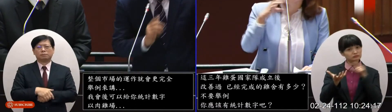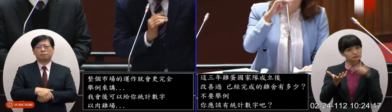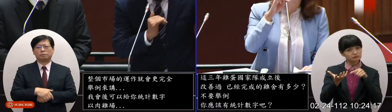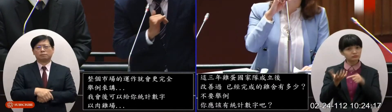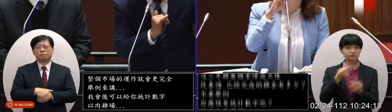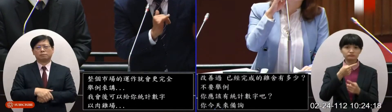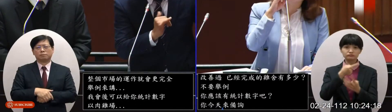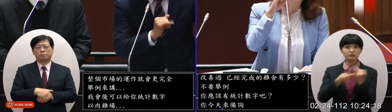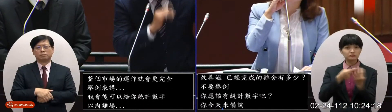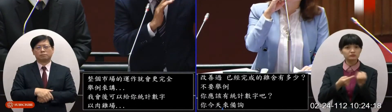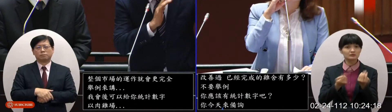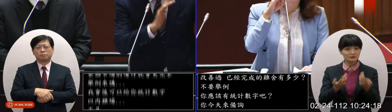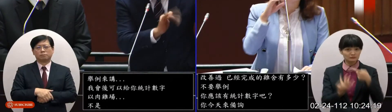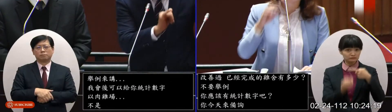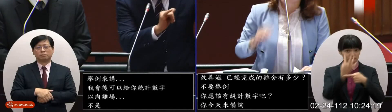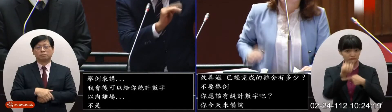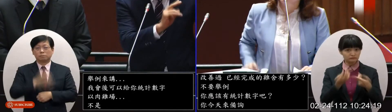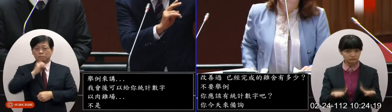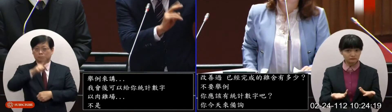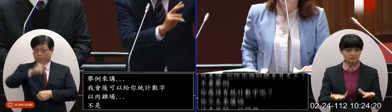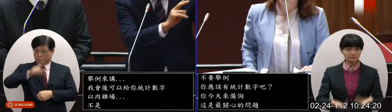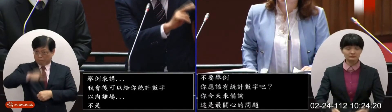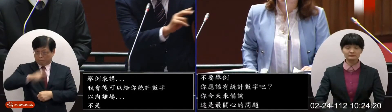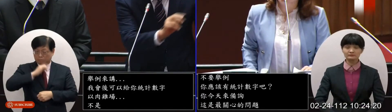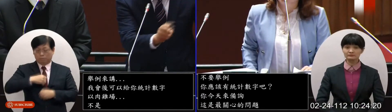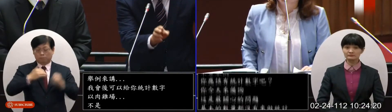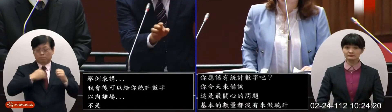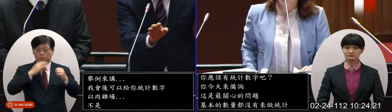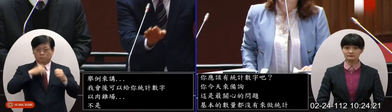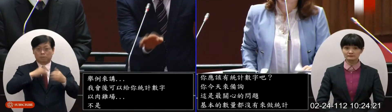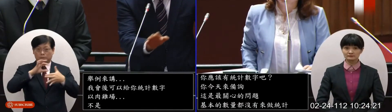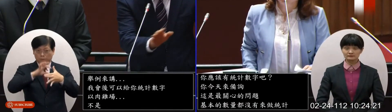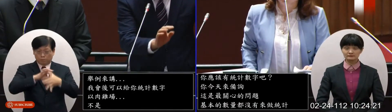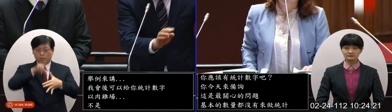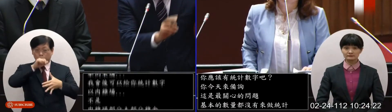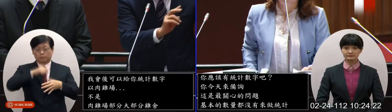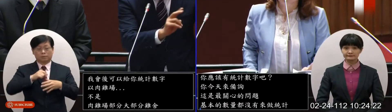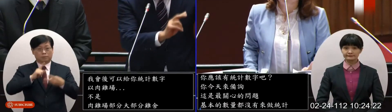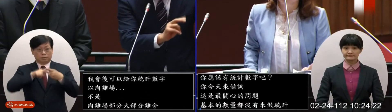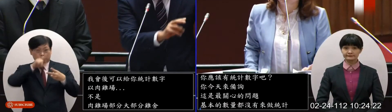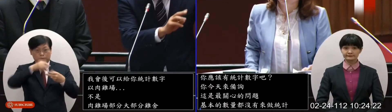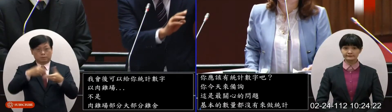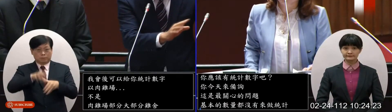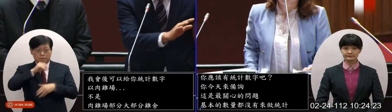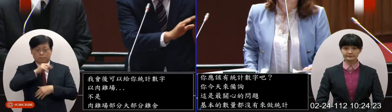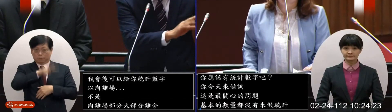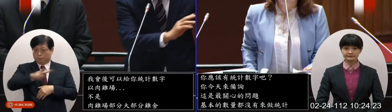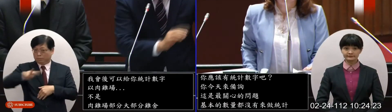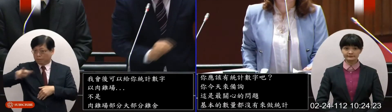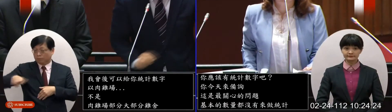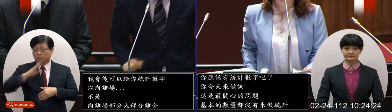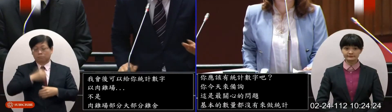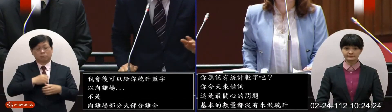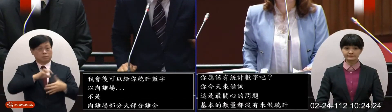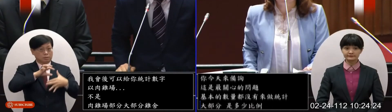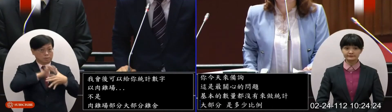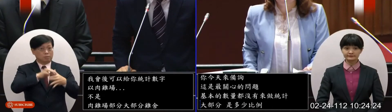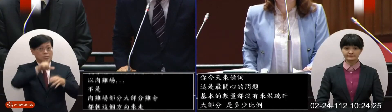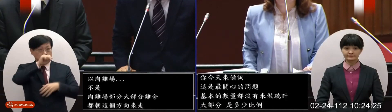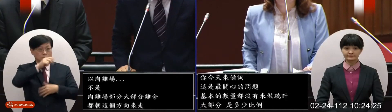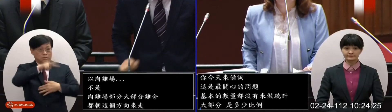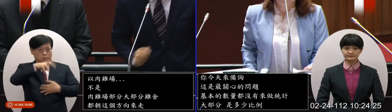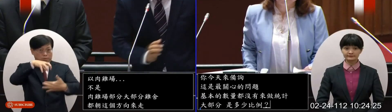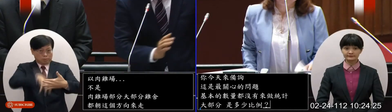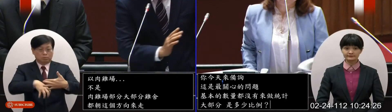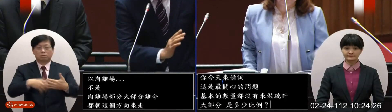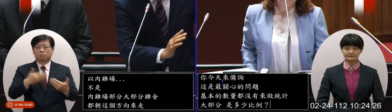多少比例？ 我们 多少比例？ 6000场的家禽，肉鸡、土鸡跟蛋鸡各2000场。肉鸡的2000场里面，大